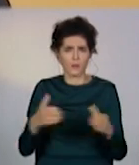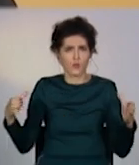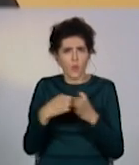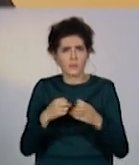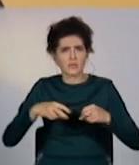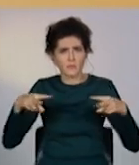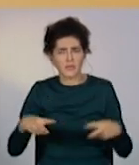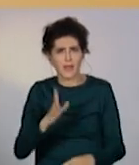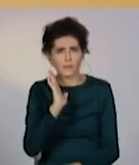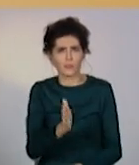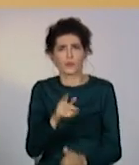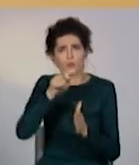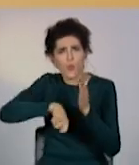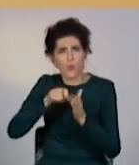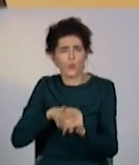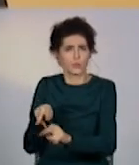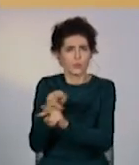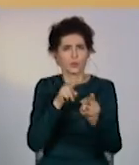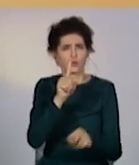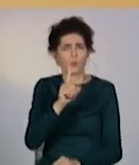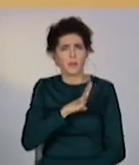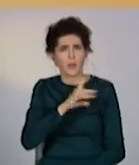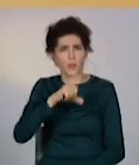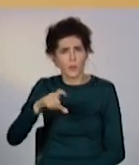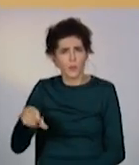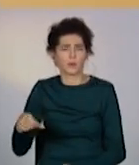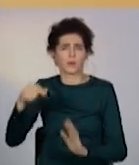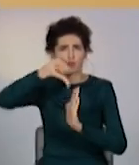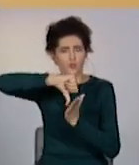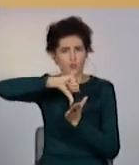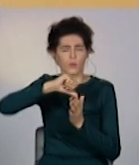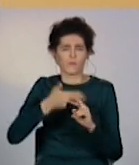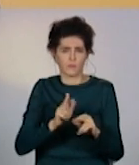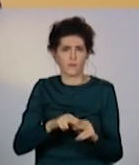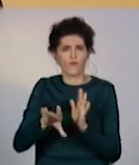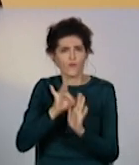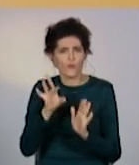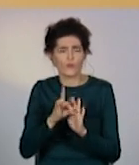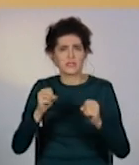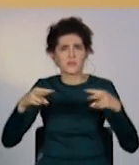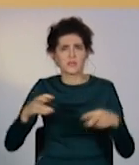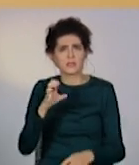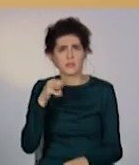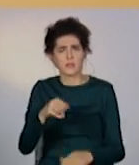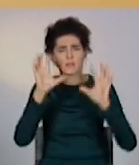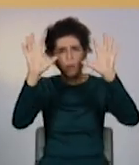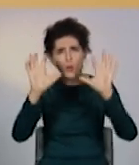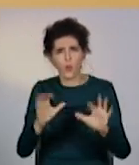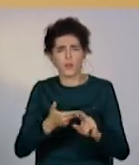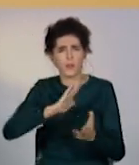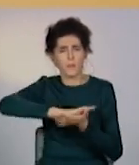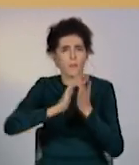Комітету з питань державного будівництва і місцевого самоврядування було розглянуто законопроєкт 6240, його положення, і ці положення